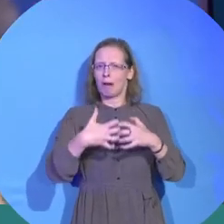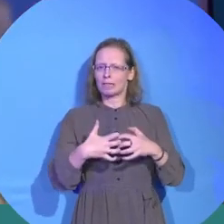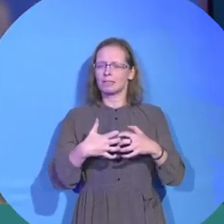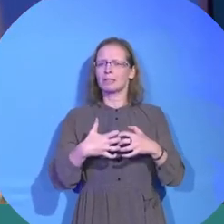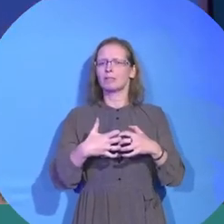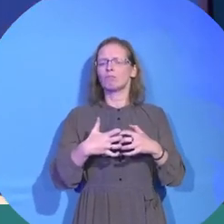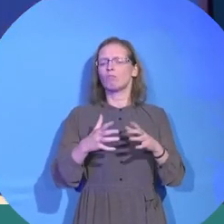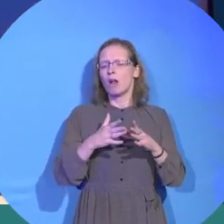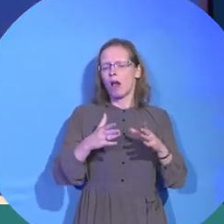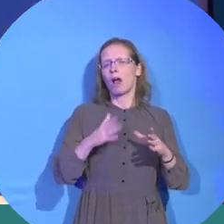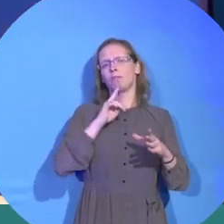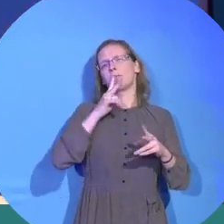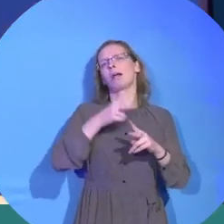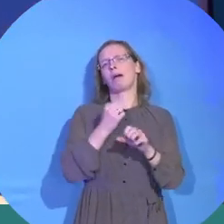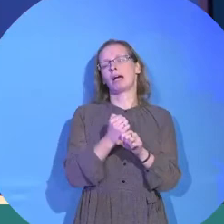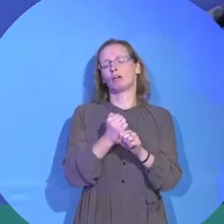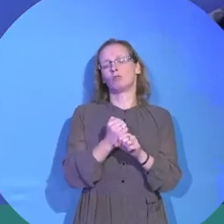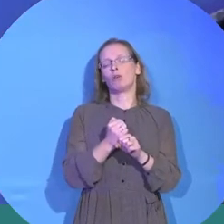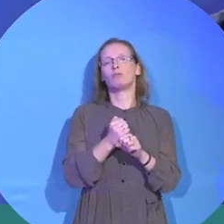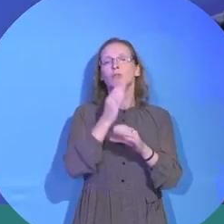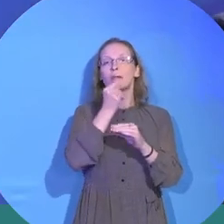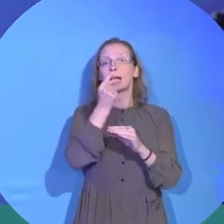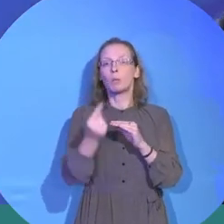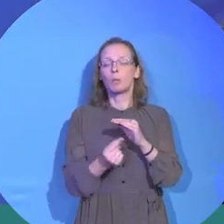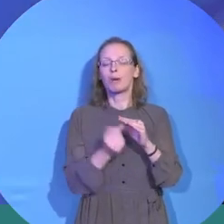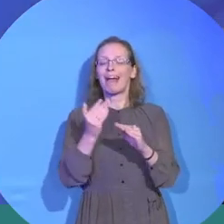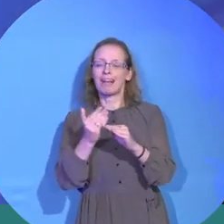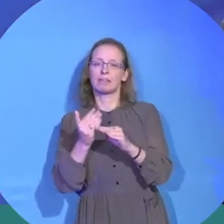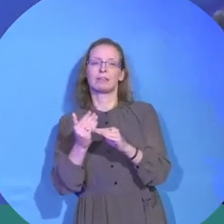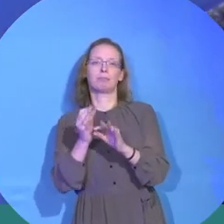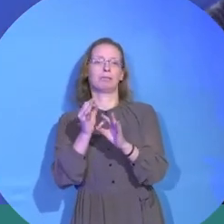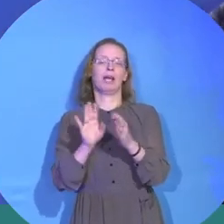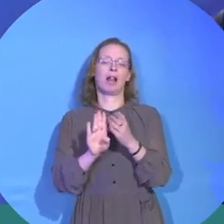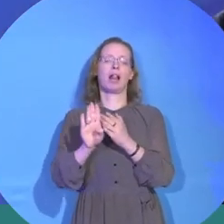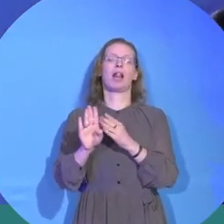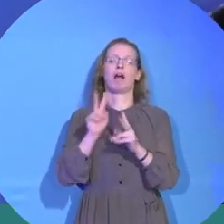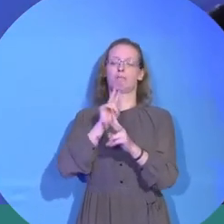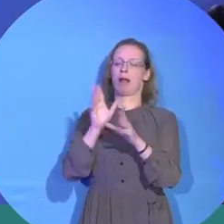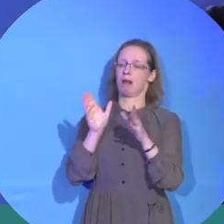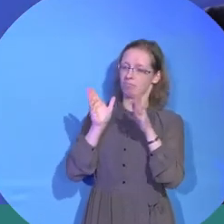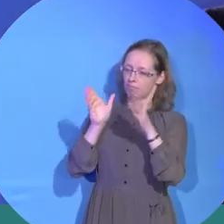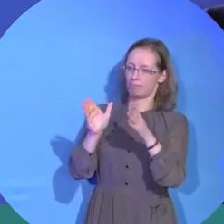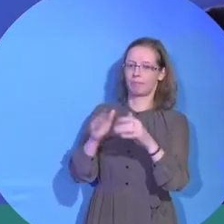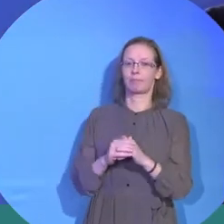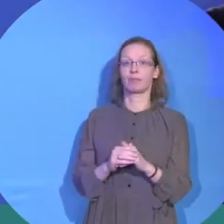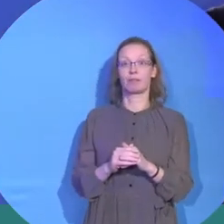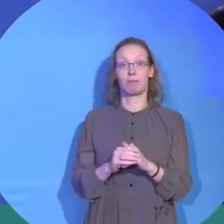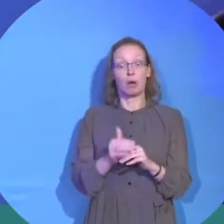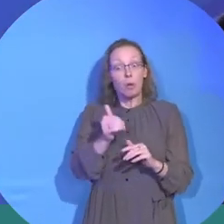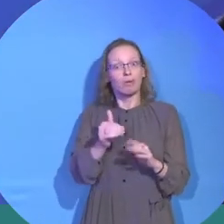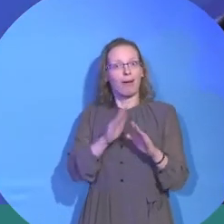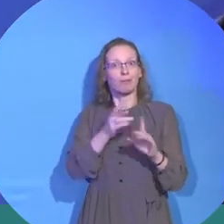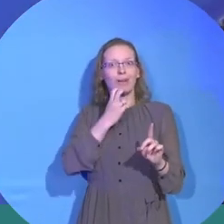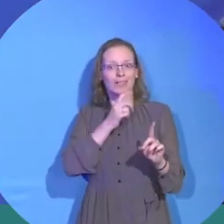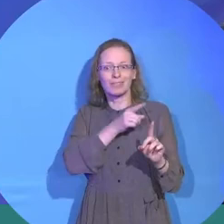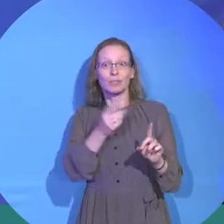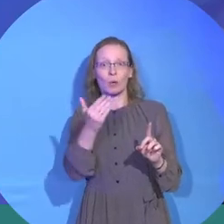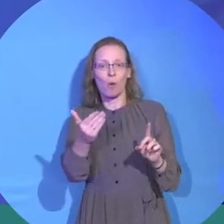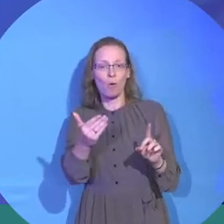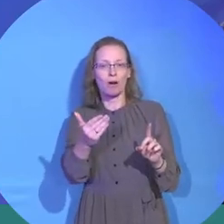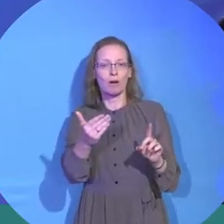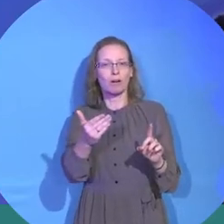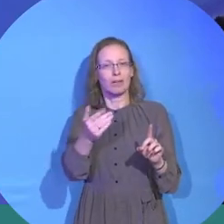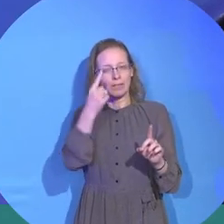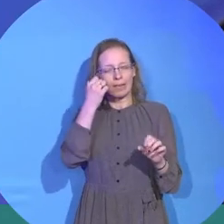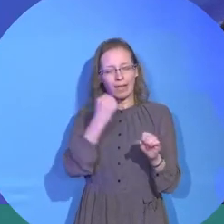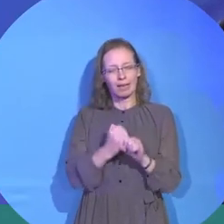het eind van het spreekuur terug. Ja. Want tenminste, de goede huisartsen. Ja, precies. Die zeggen van, dit moet natuurlijk uitgezocht worden. Hier moeten veel meer dit aan bod kunnen aandacht. Komen. Ja,